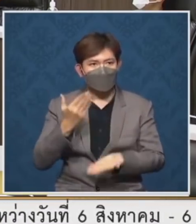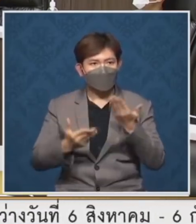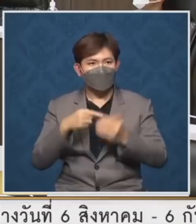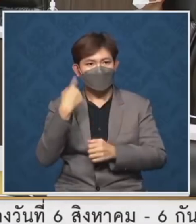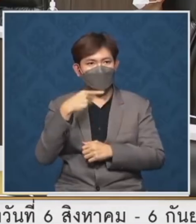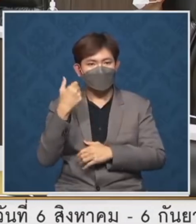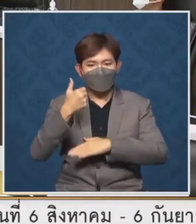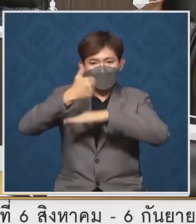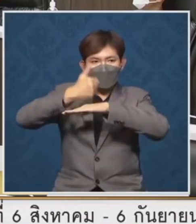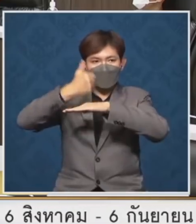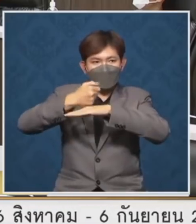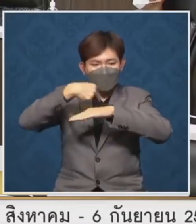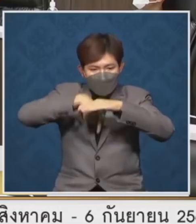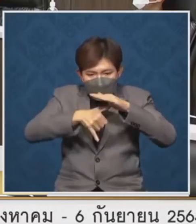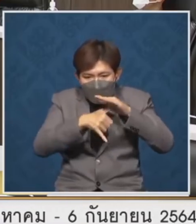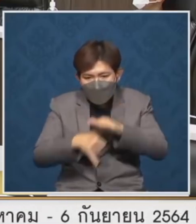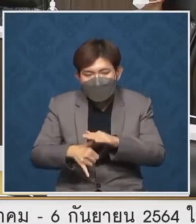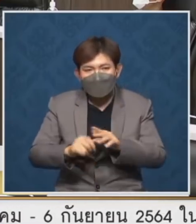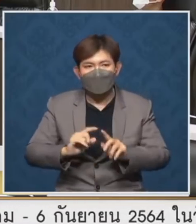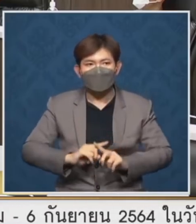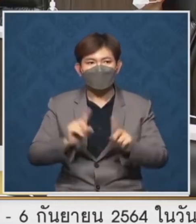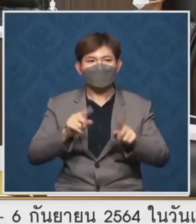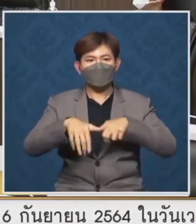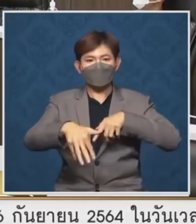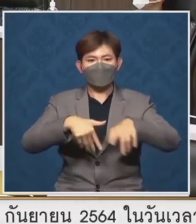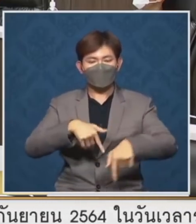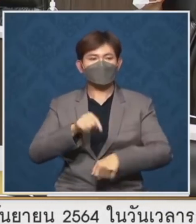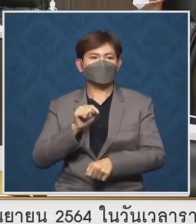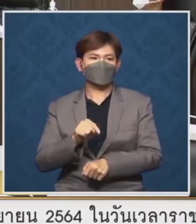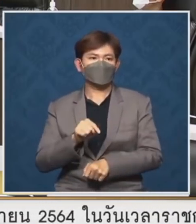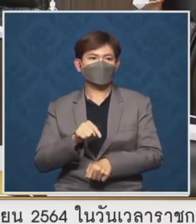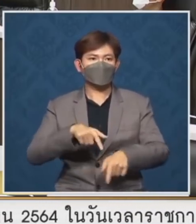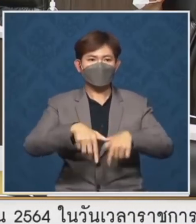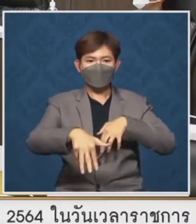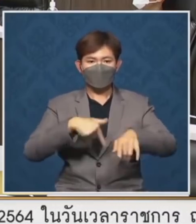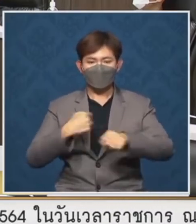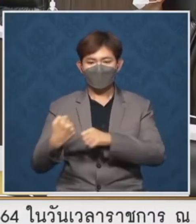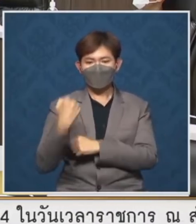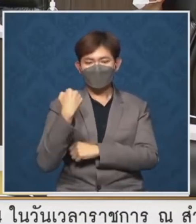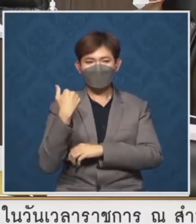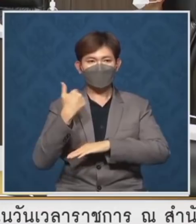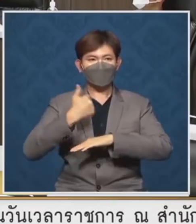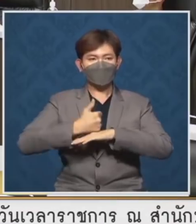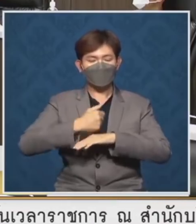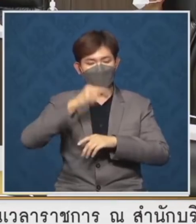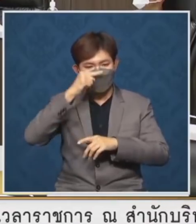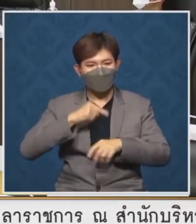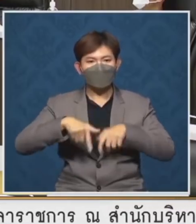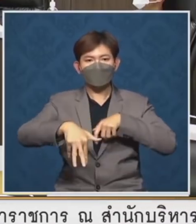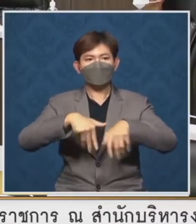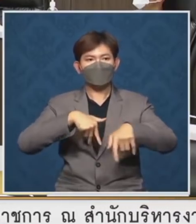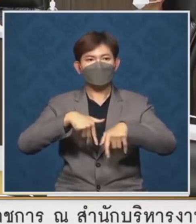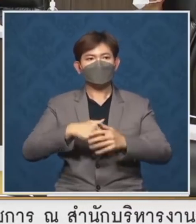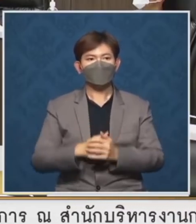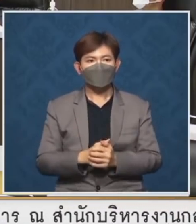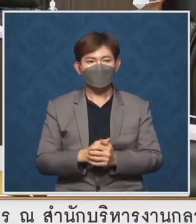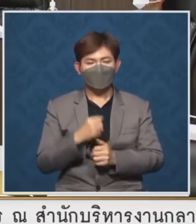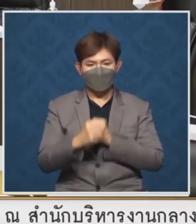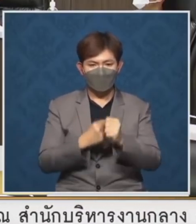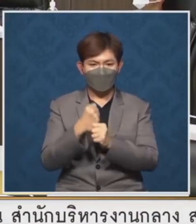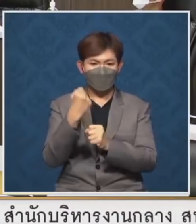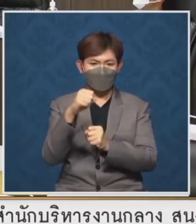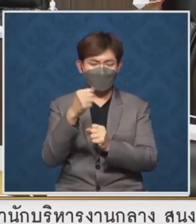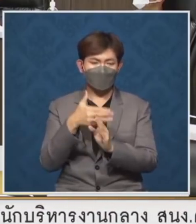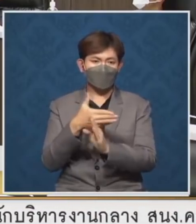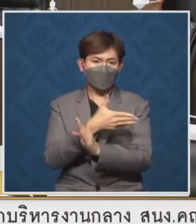หัวคนอื่นให้ต่ำกว่าแต่ประชาชนต่างหากคือผู้ที่มีอำนาจสูงสุดในประเทศนี้10กว่าปีที่ผ่านม